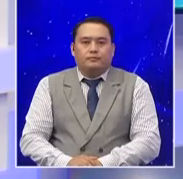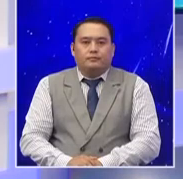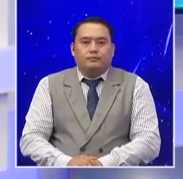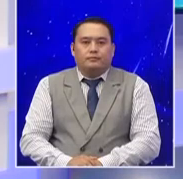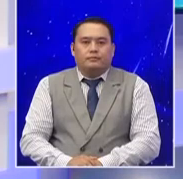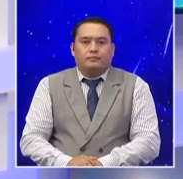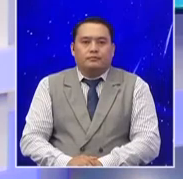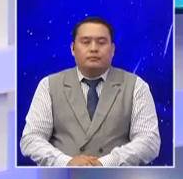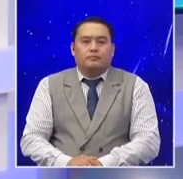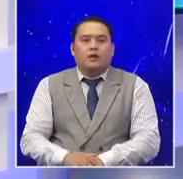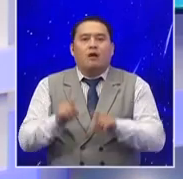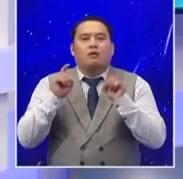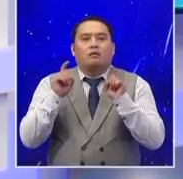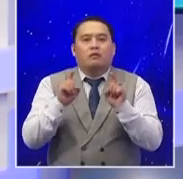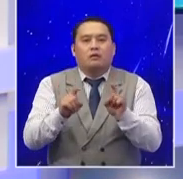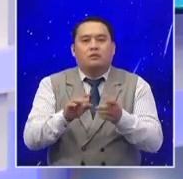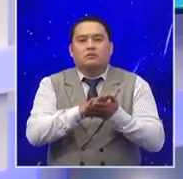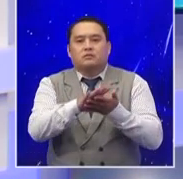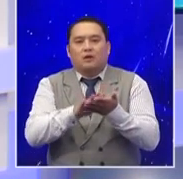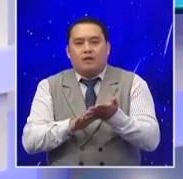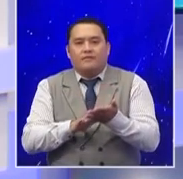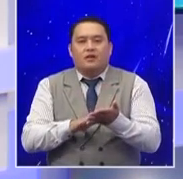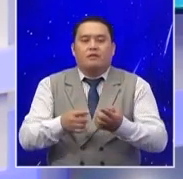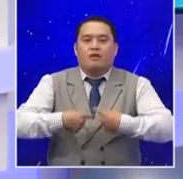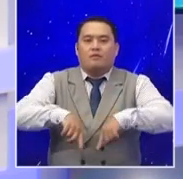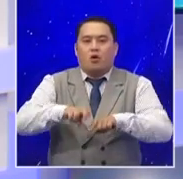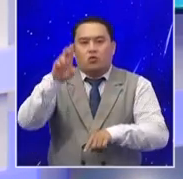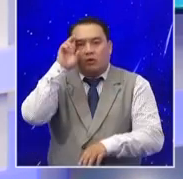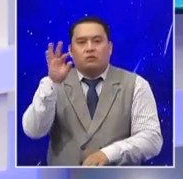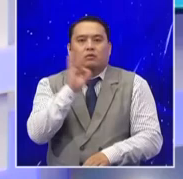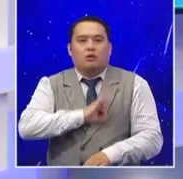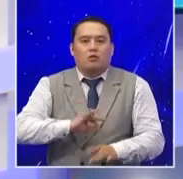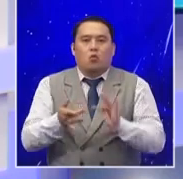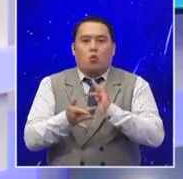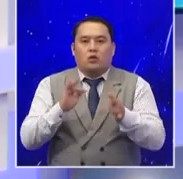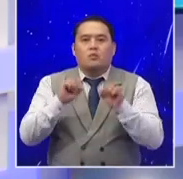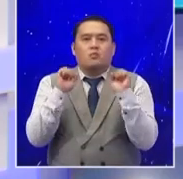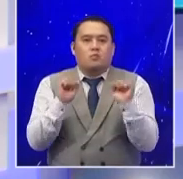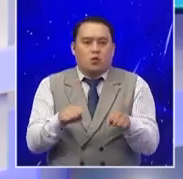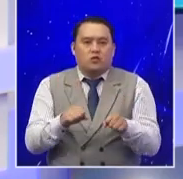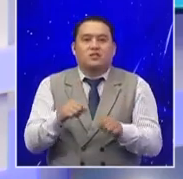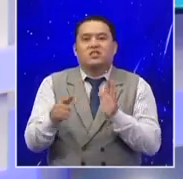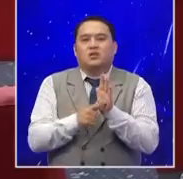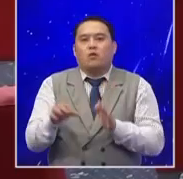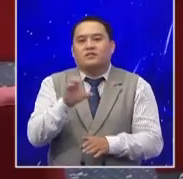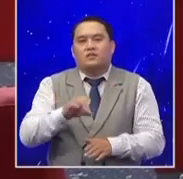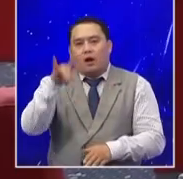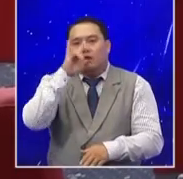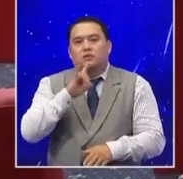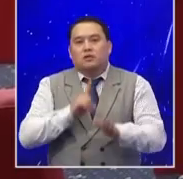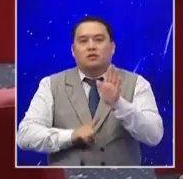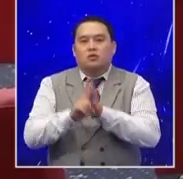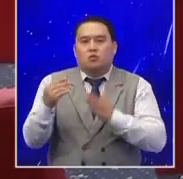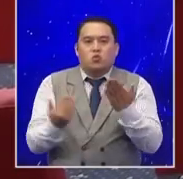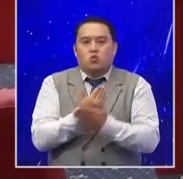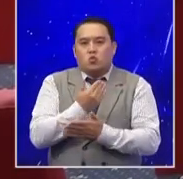Пройти регистрацию и подать заявление на корректировку в Департаменте государственных доходов теперь можно онлайн. 7 сентября в Казахстане